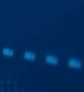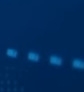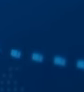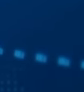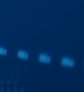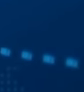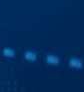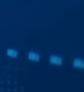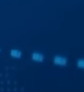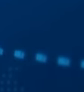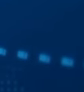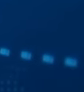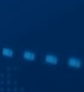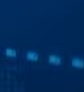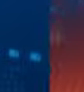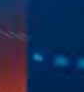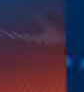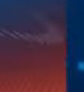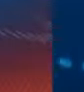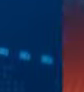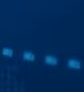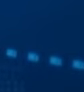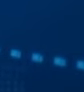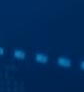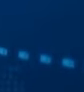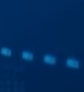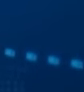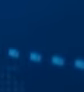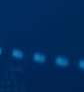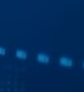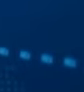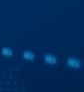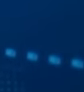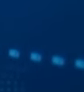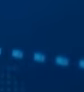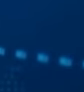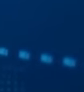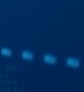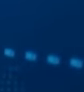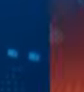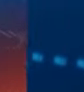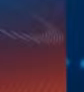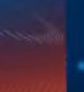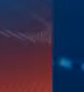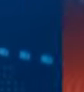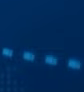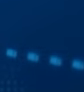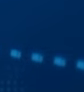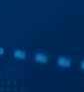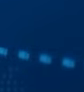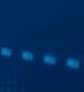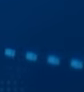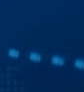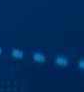Ақш доллары 327 теңге 25 тиын. Евро 396 теңге 89 тиын.